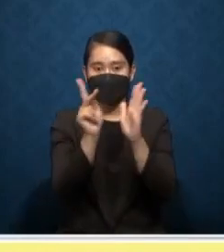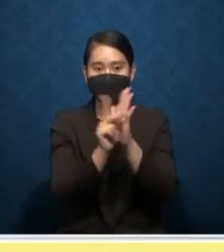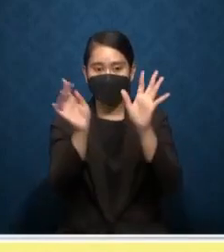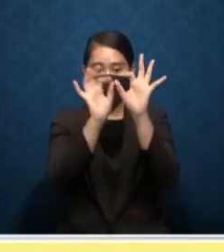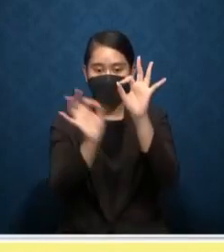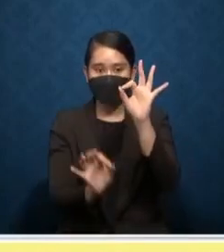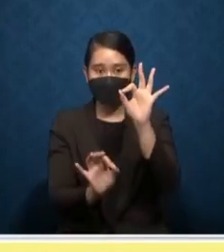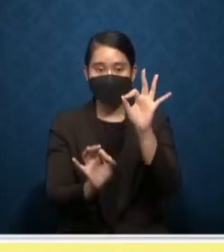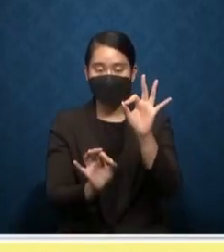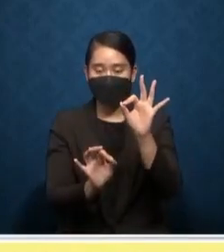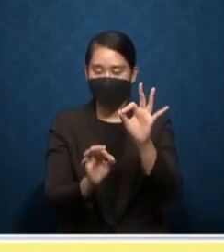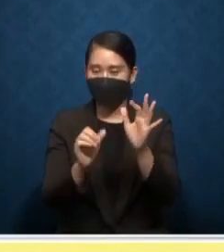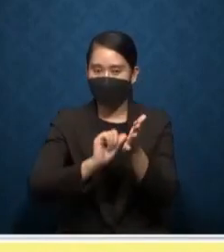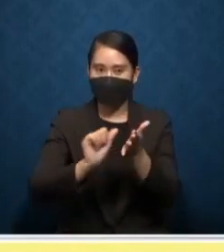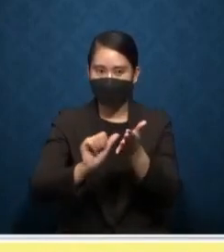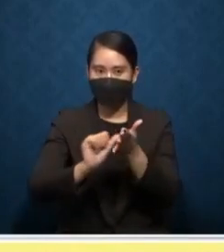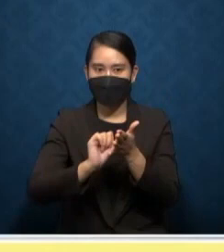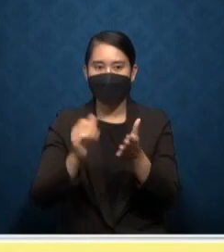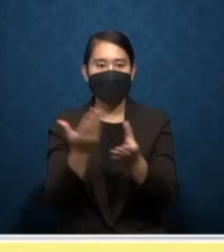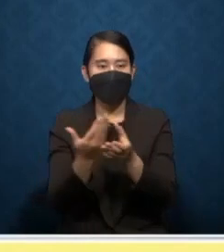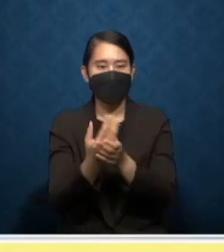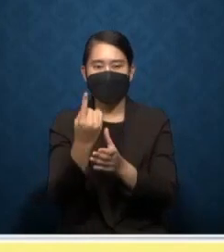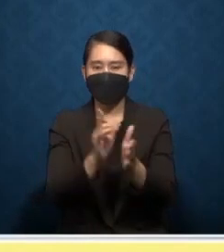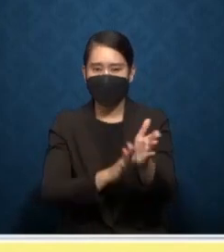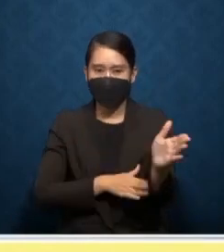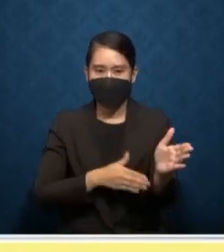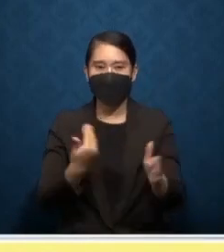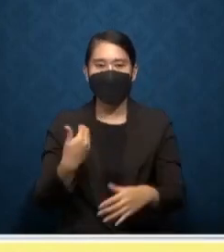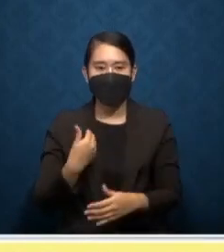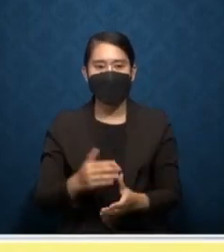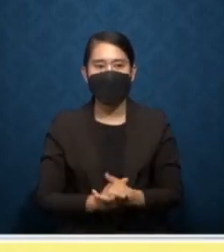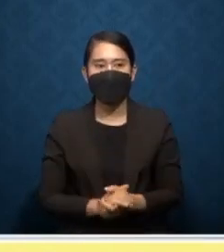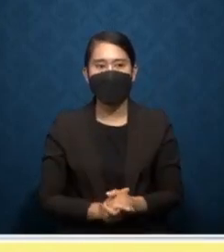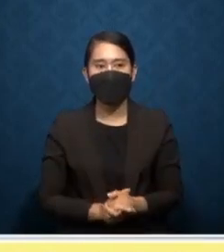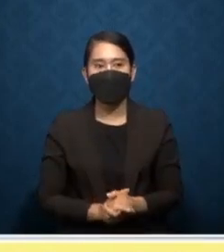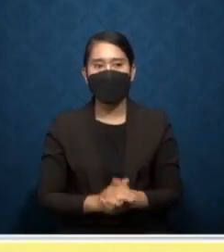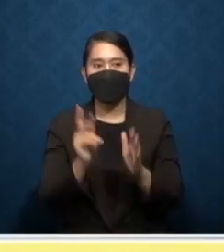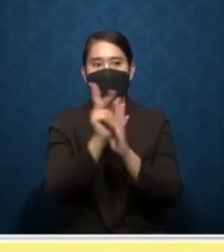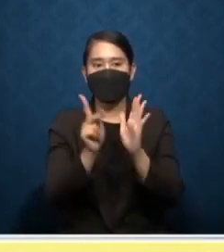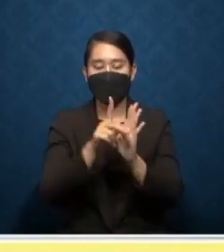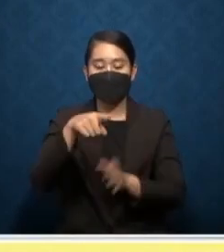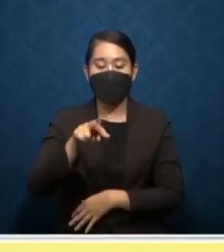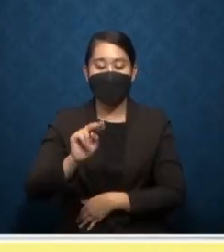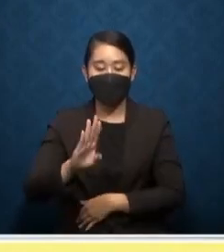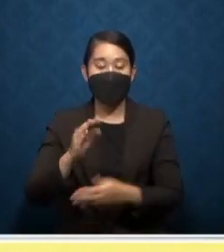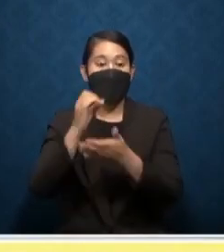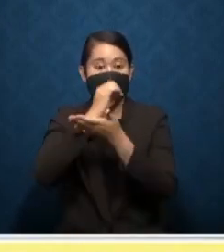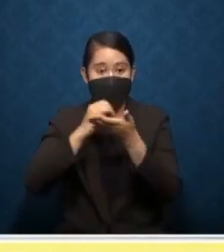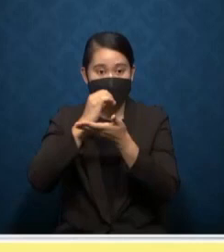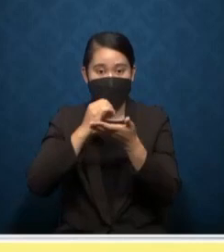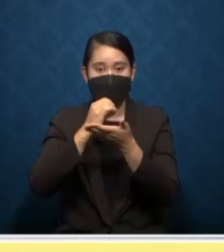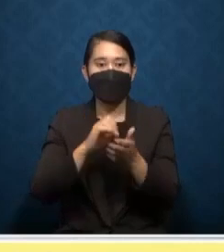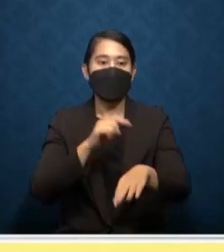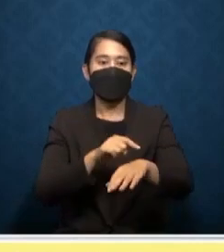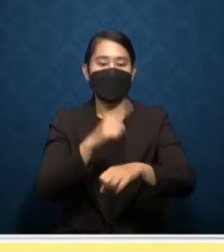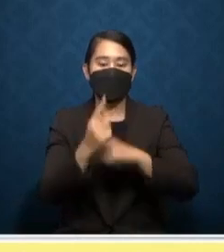ครั5. ใช้เวลานานมาก5. ยังกฎหมาย5. แ่ยกเลิก5.ร. ยาเสรปิให้โทษป 2. สอง ใช้เวลา 1.